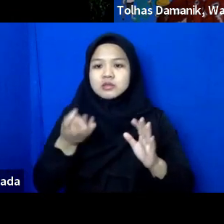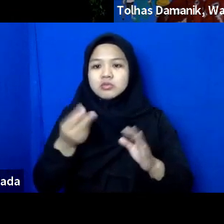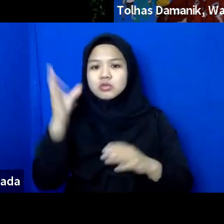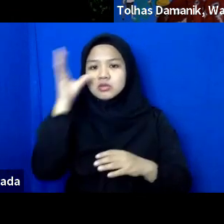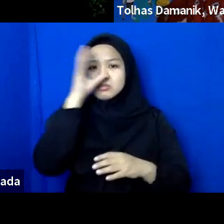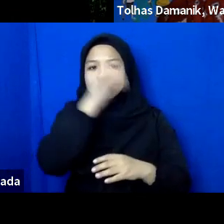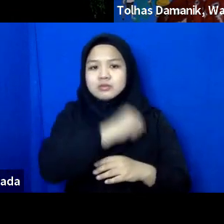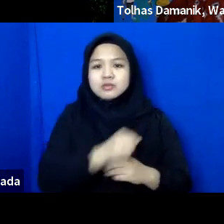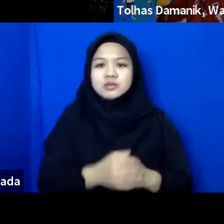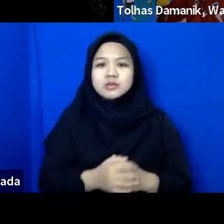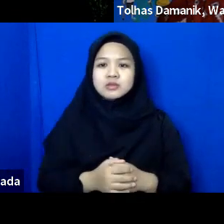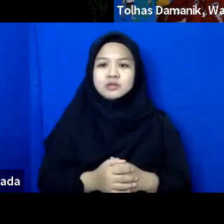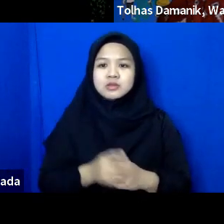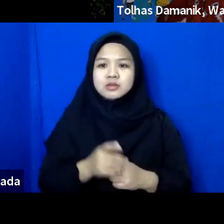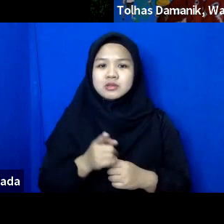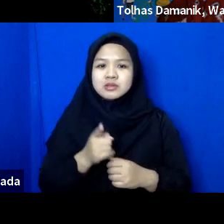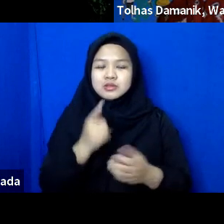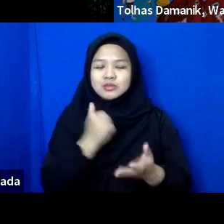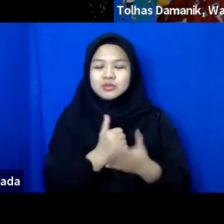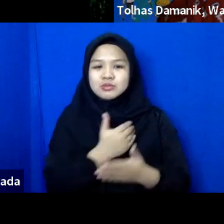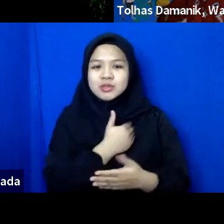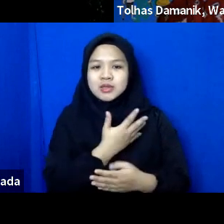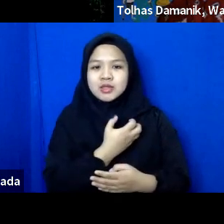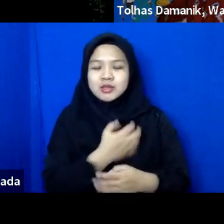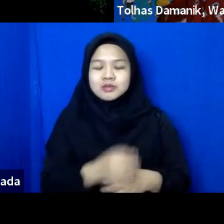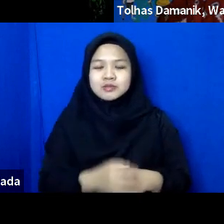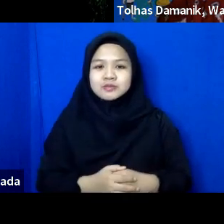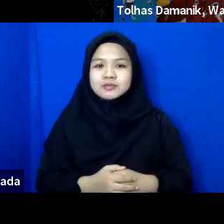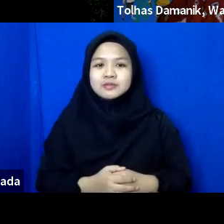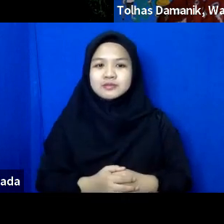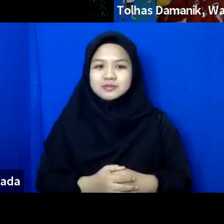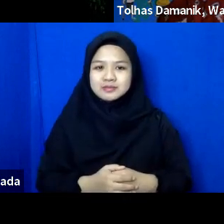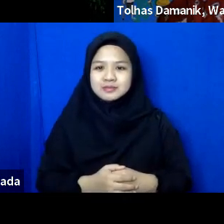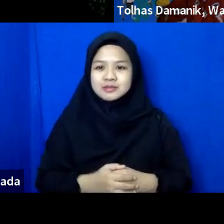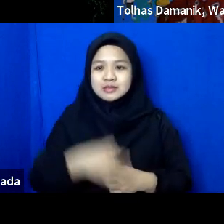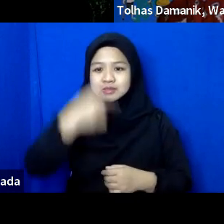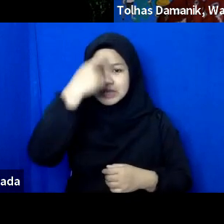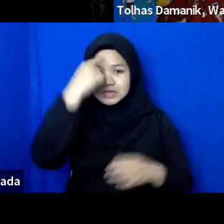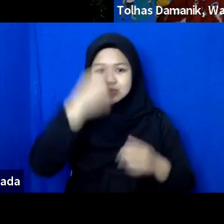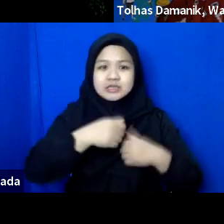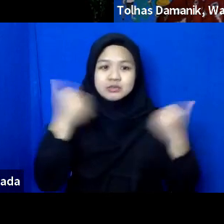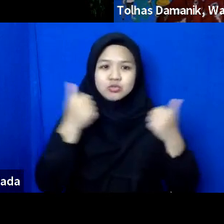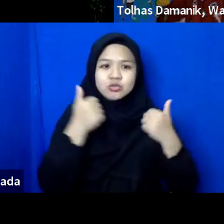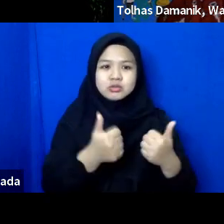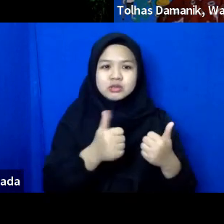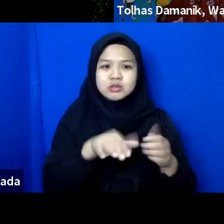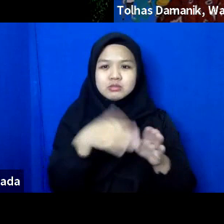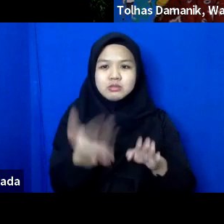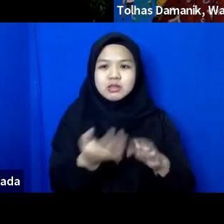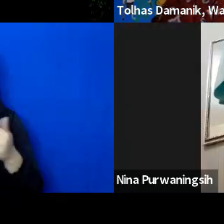ya ini sungguh menyakitkan nah sakit itu bisa sembuh bisa nanti